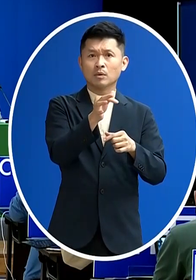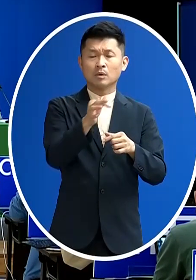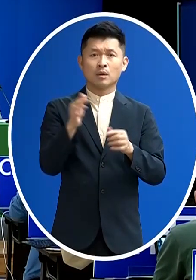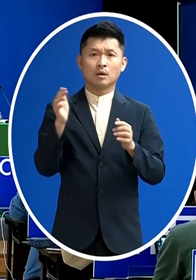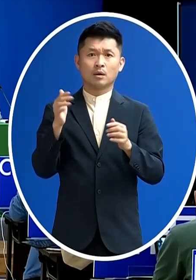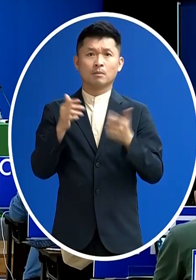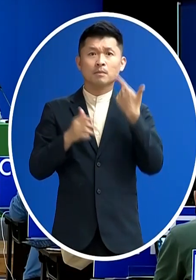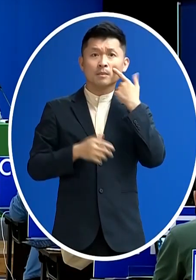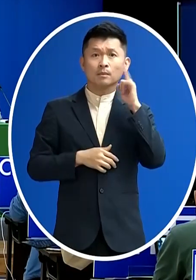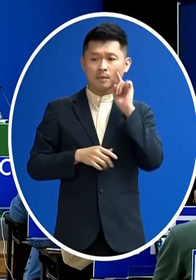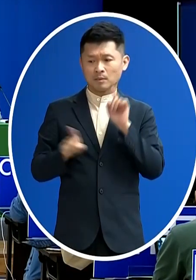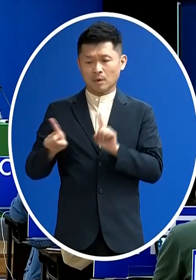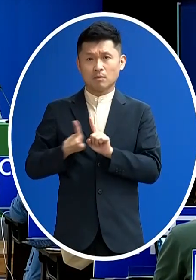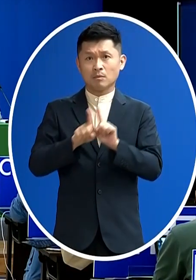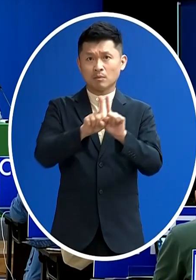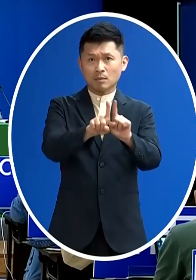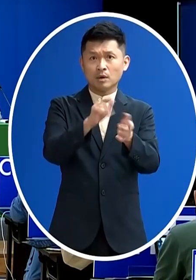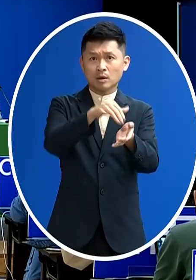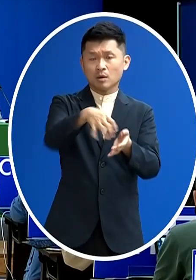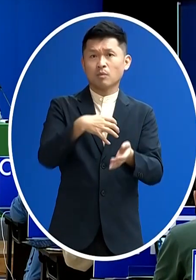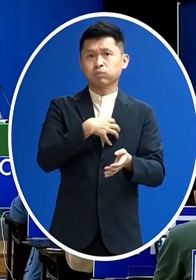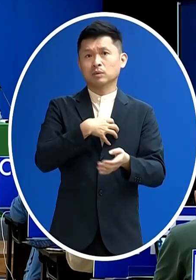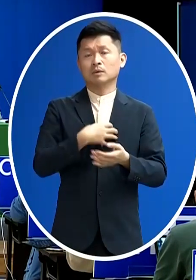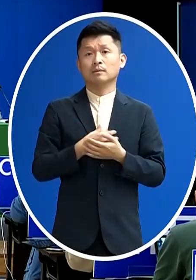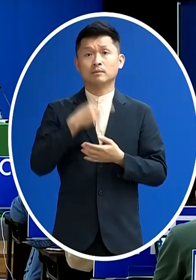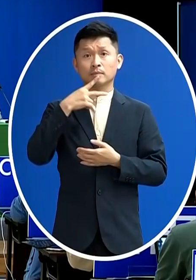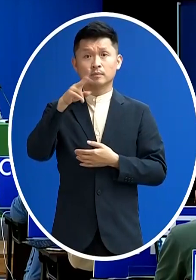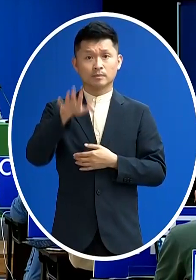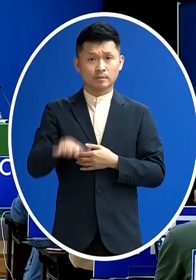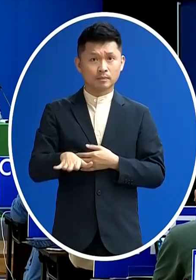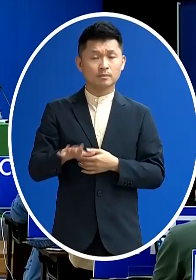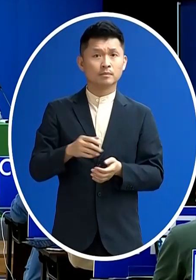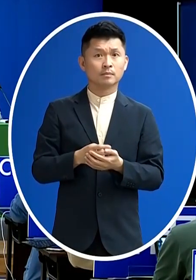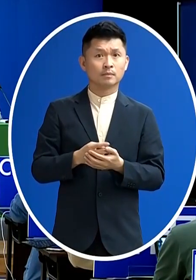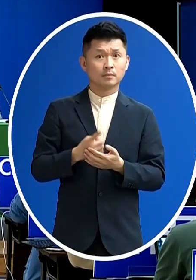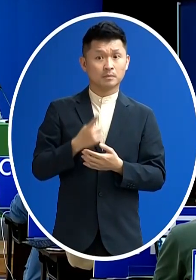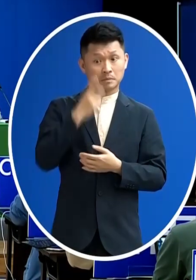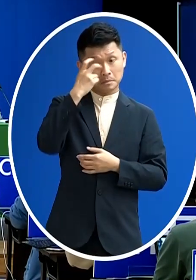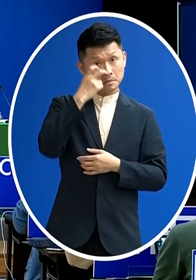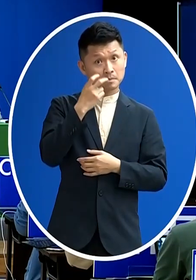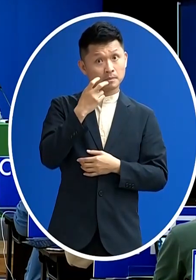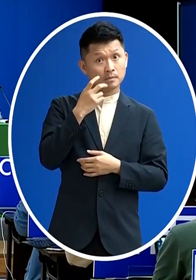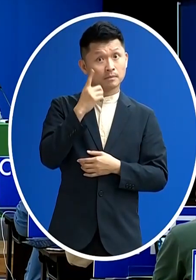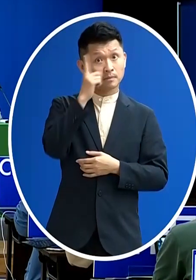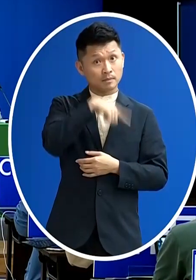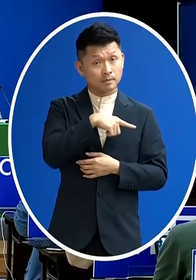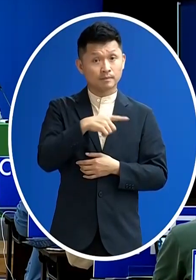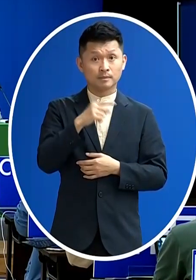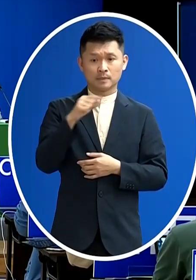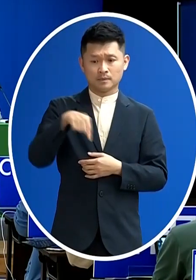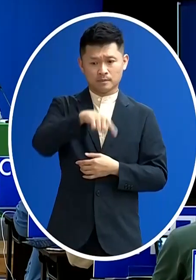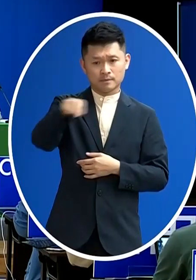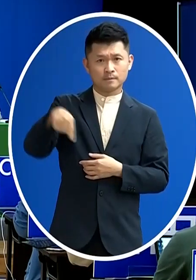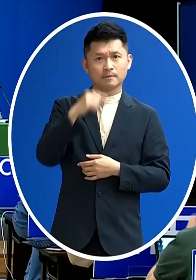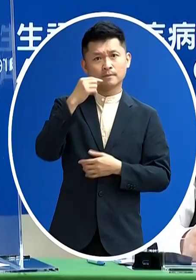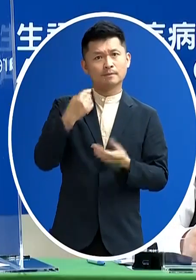是不是出在快筛试剂房单有2岁以上的限制？请问部长，这些特殊的少数族群怎么